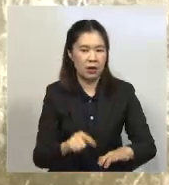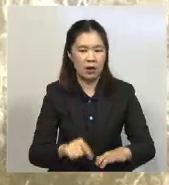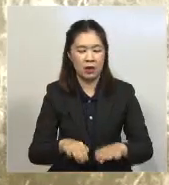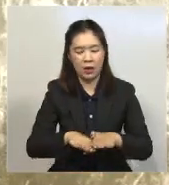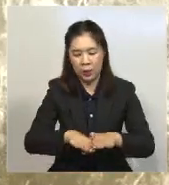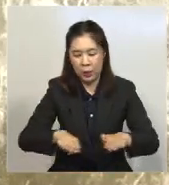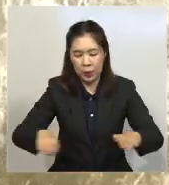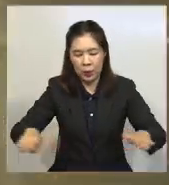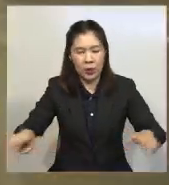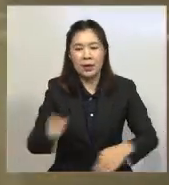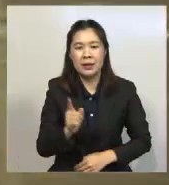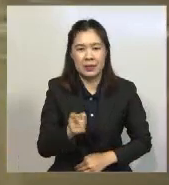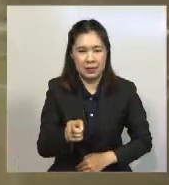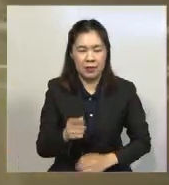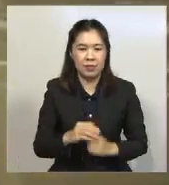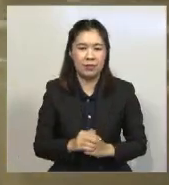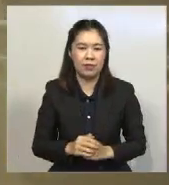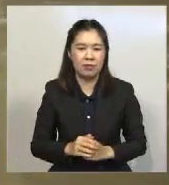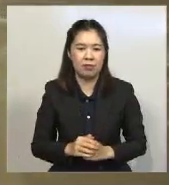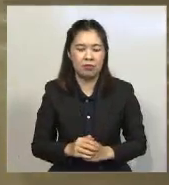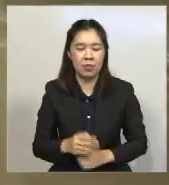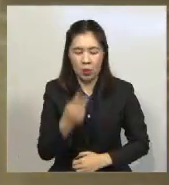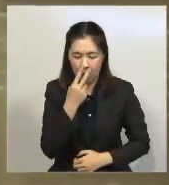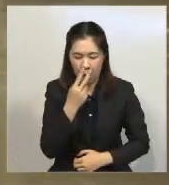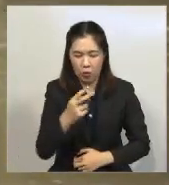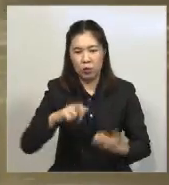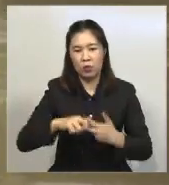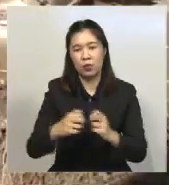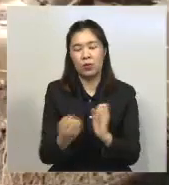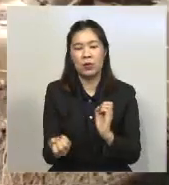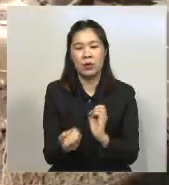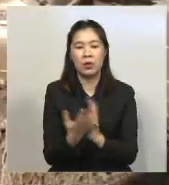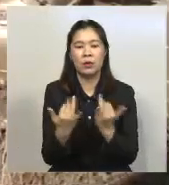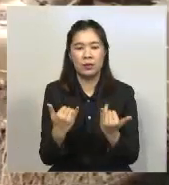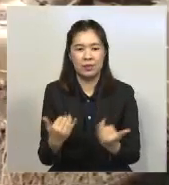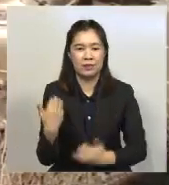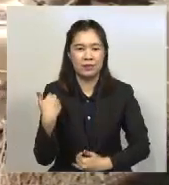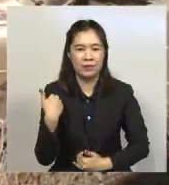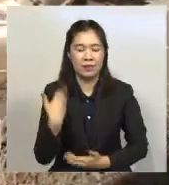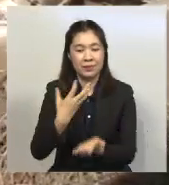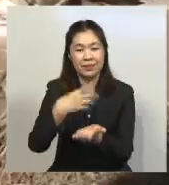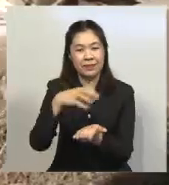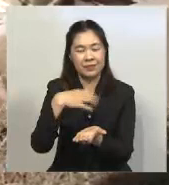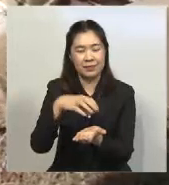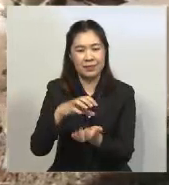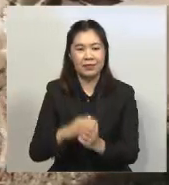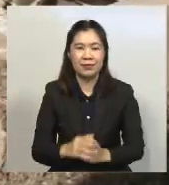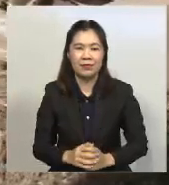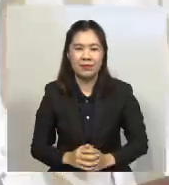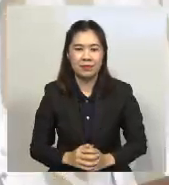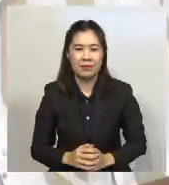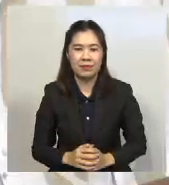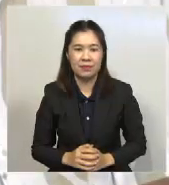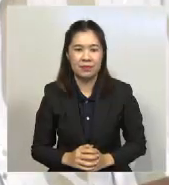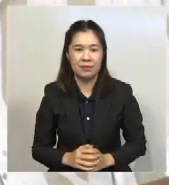แล้วเช่นกันค่ะเหลือทิ้งไว้เพียงแต่ความเสียหายเดี๋ยวลองฟังเสียงของชาวบ้านที่อยู่ในพื้นที่ดูค่ะ